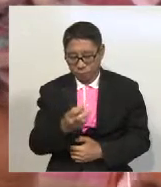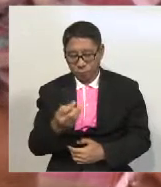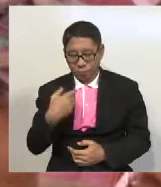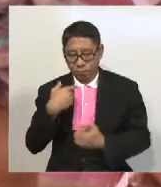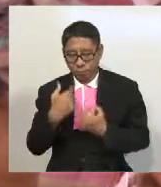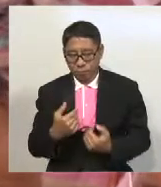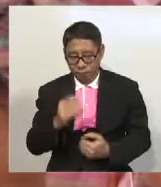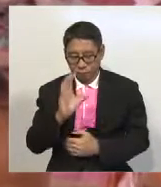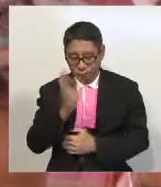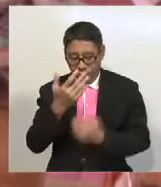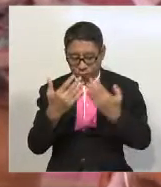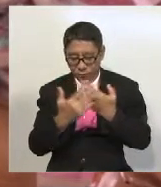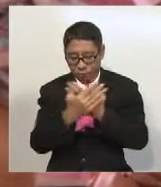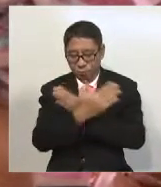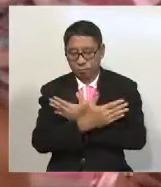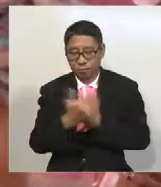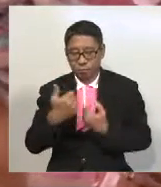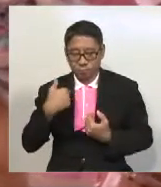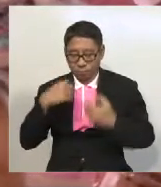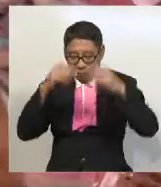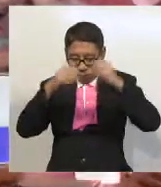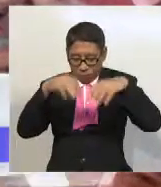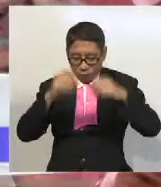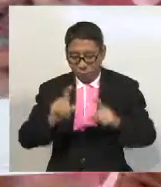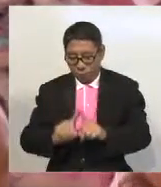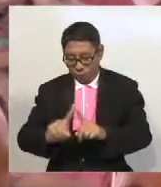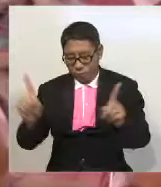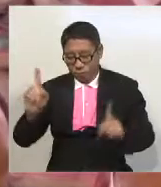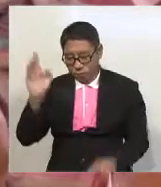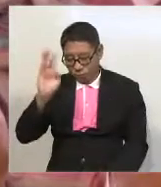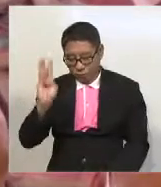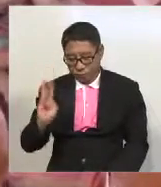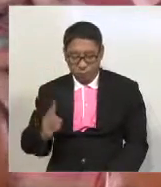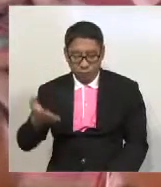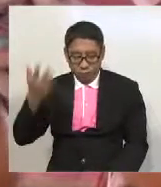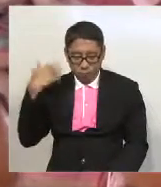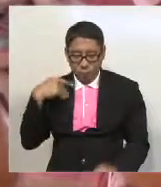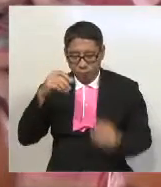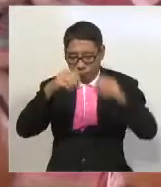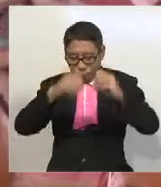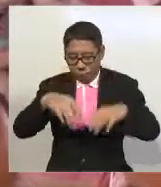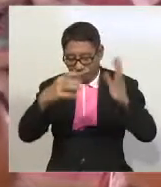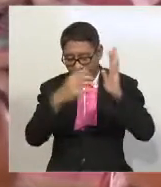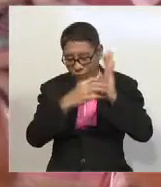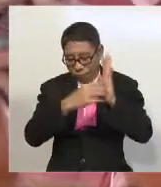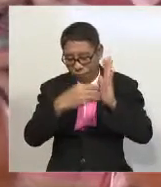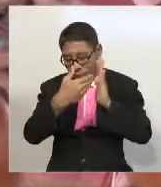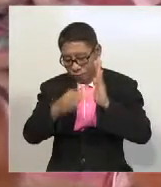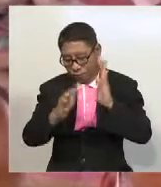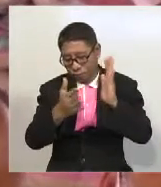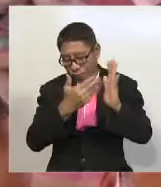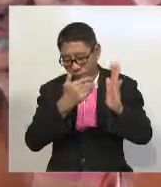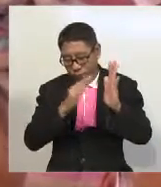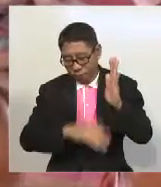อิญว่าโลกมันเปลี่ยนแปลงไงวันนี้ฝนตกไปตามฤดูกาลใช่ไหมมันเคยจะตกตรงภาคตรงกลางๆมันนั้นมาตกขอบ